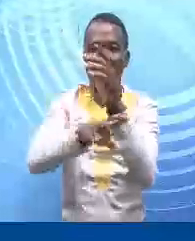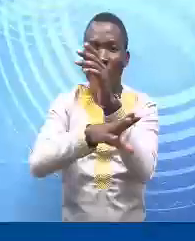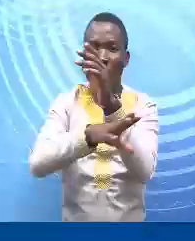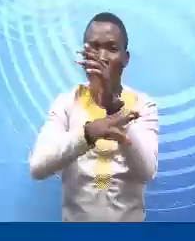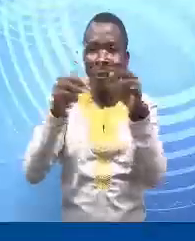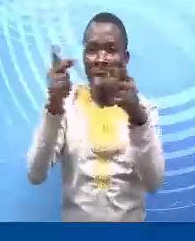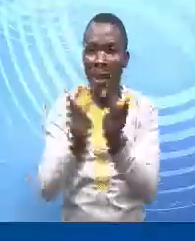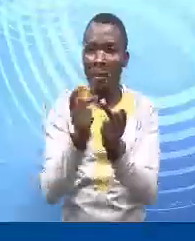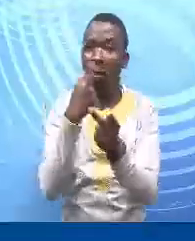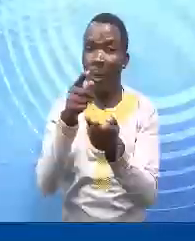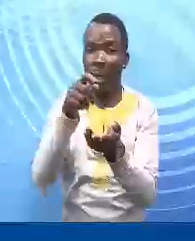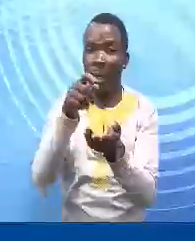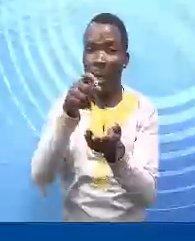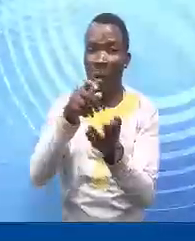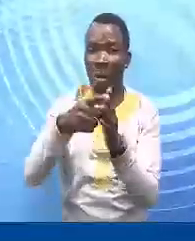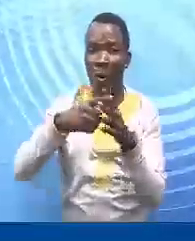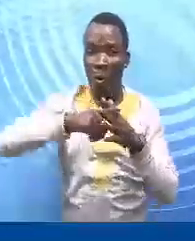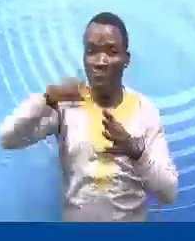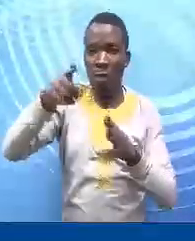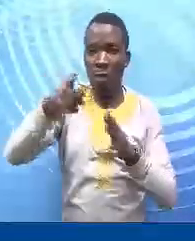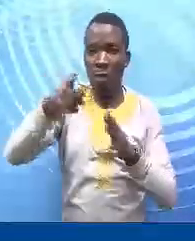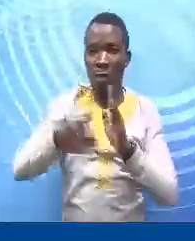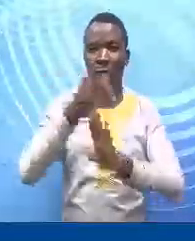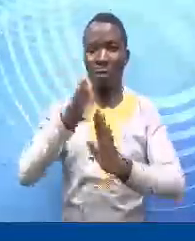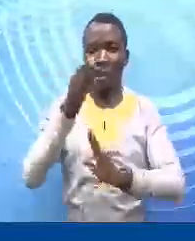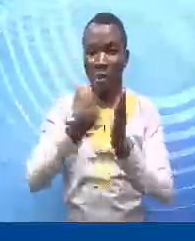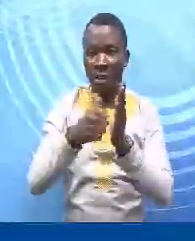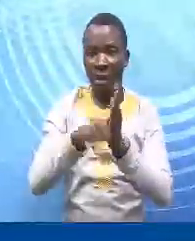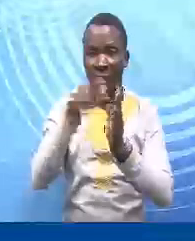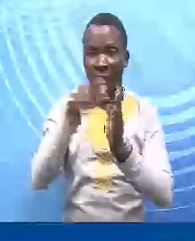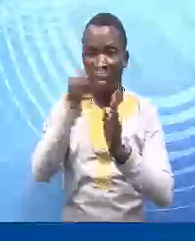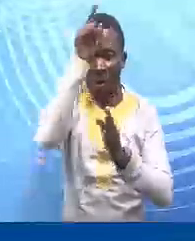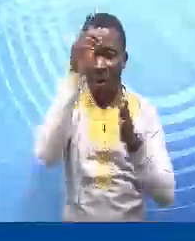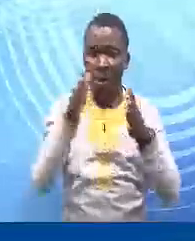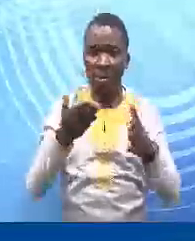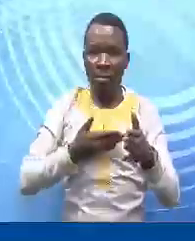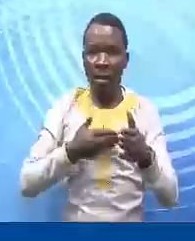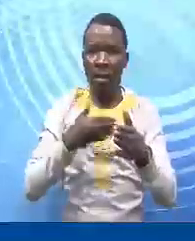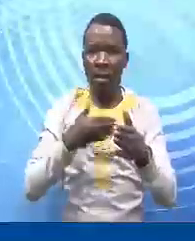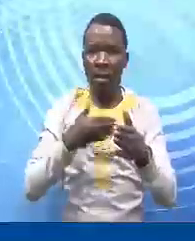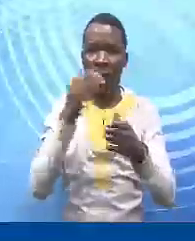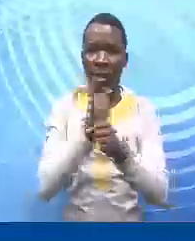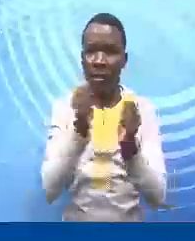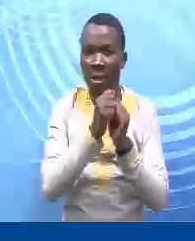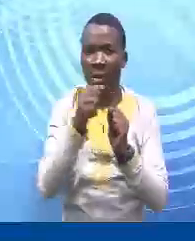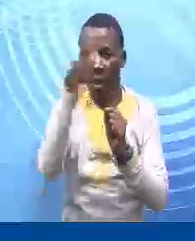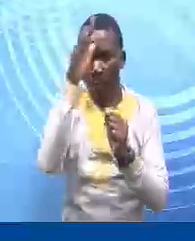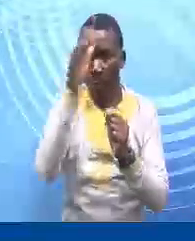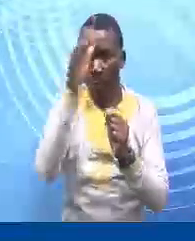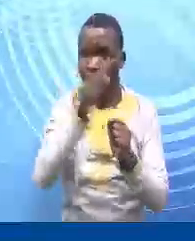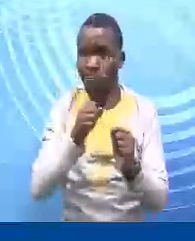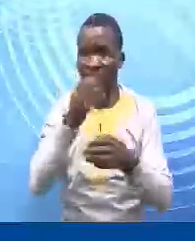ngo nabisohokemo vuba vuba icyo rero nicyo kibazo abaturage magingo aya bafite baturanye n'uwo musaza imyaka myinshi bamwambitse ipingu